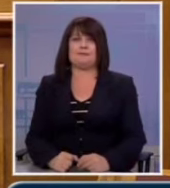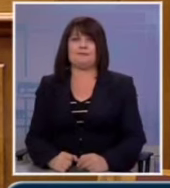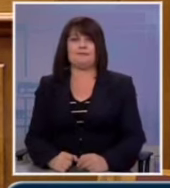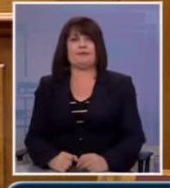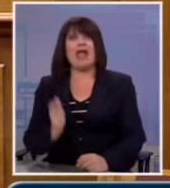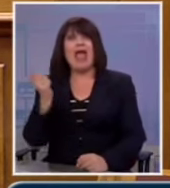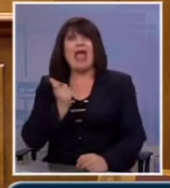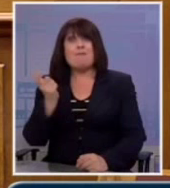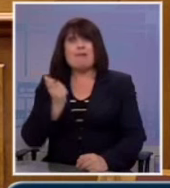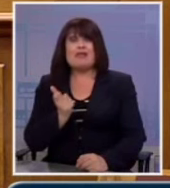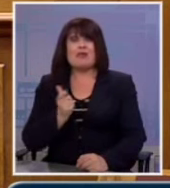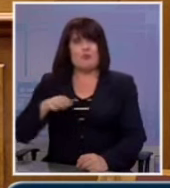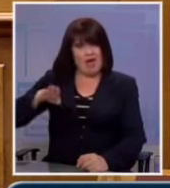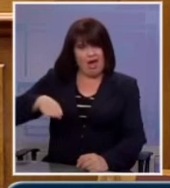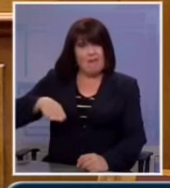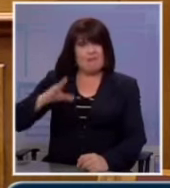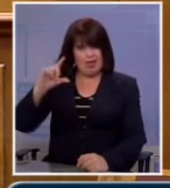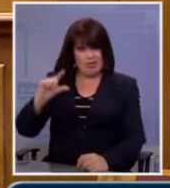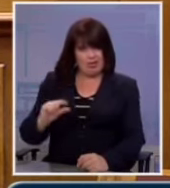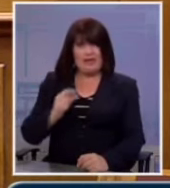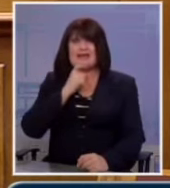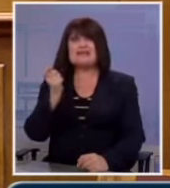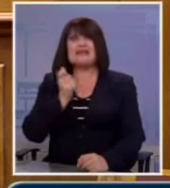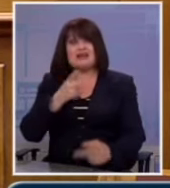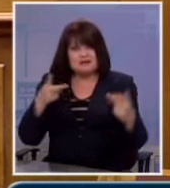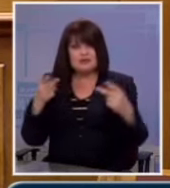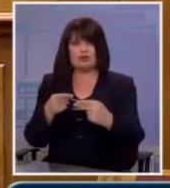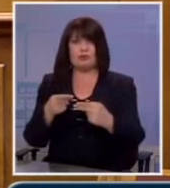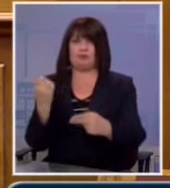επίδομα για τις πιο χαμηλές συντάξεις.